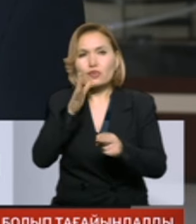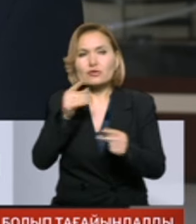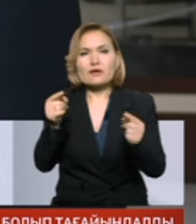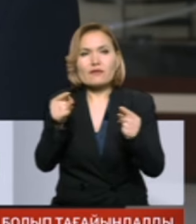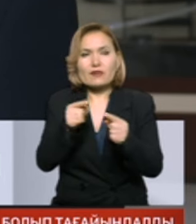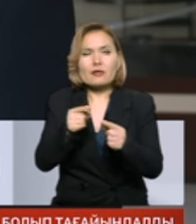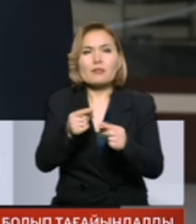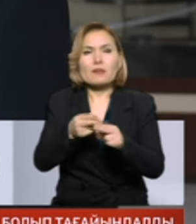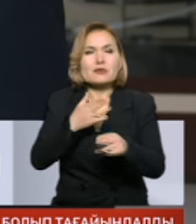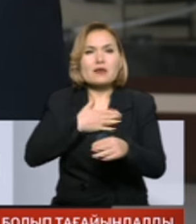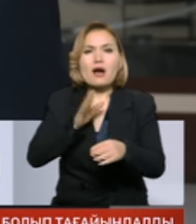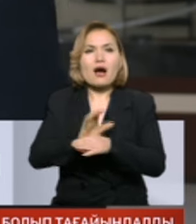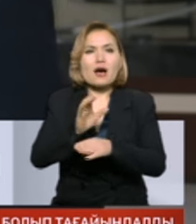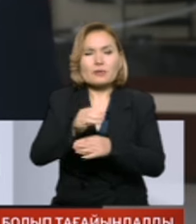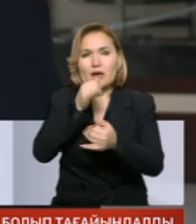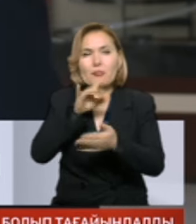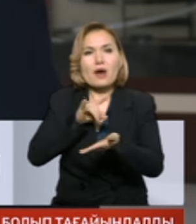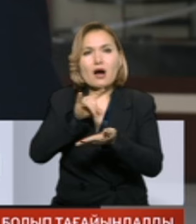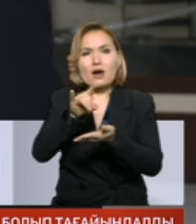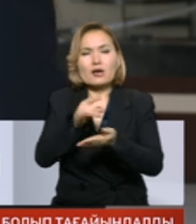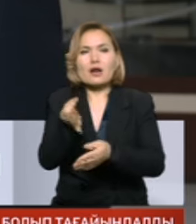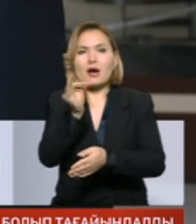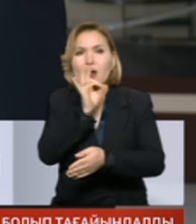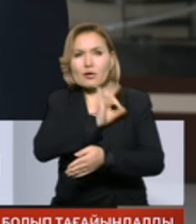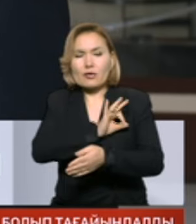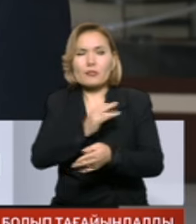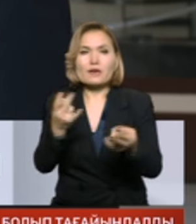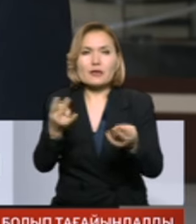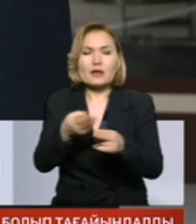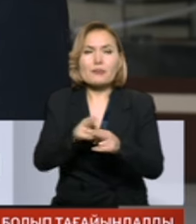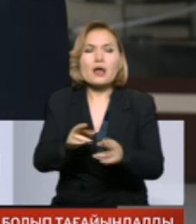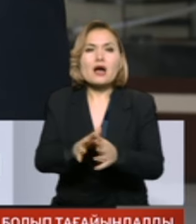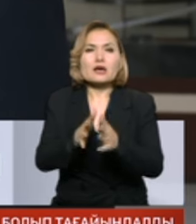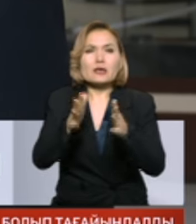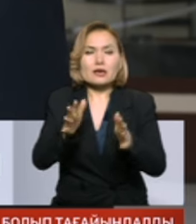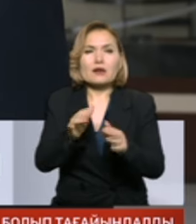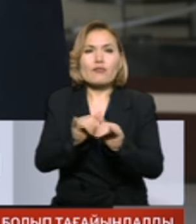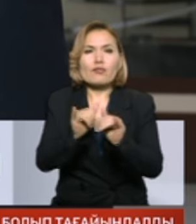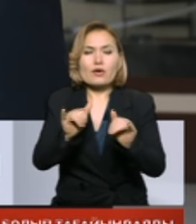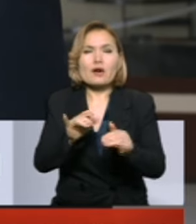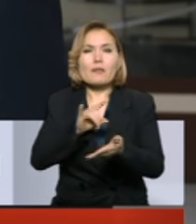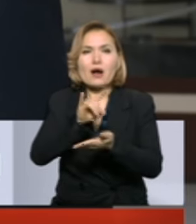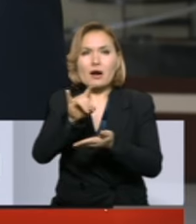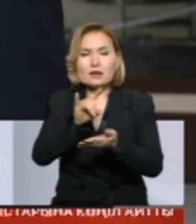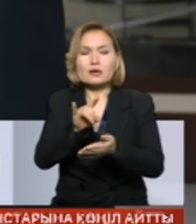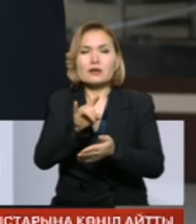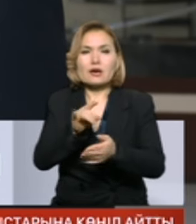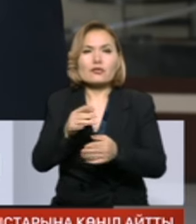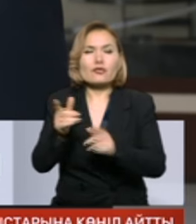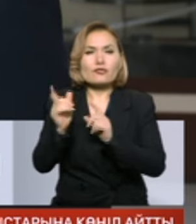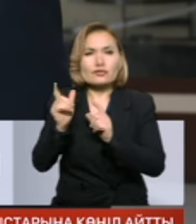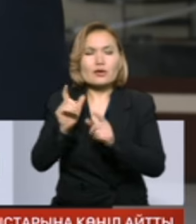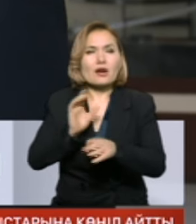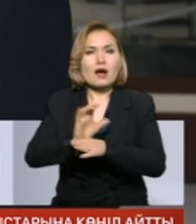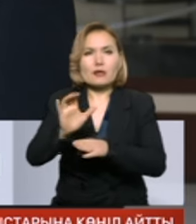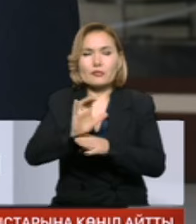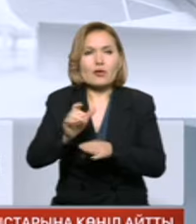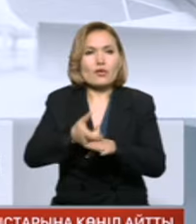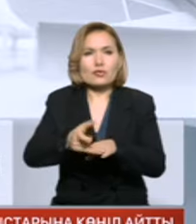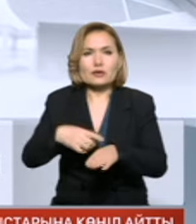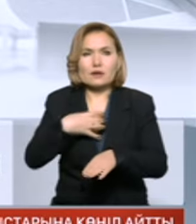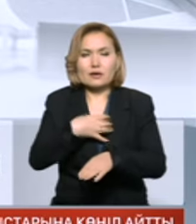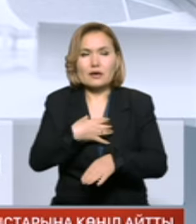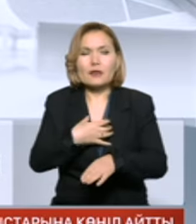жерде әуе кеңістігін пайдалануды және оны кеңірек дамыту мәселесі күн тәртібінде болу